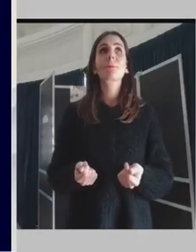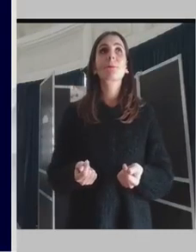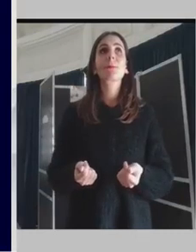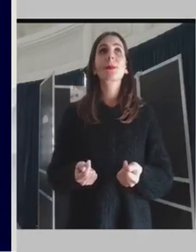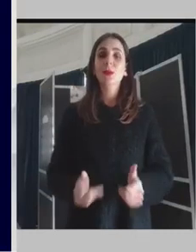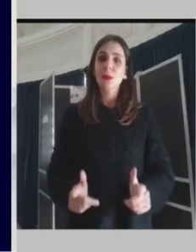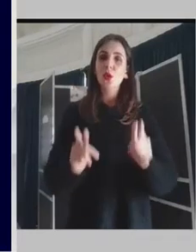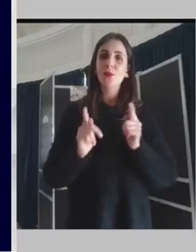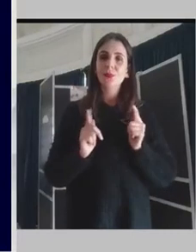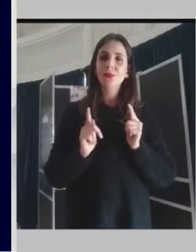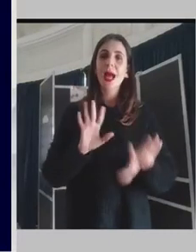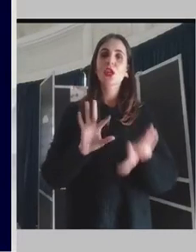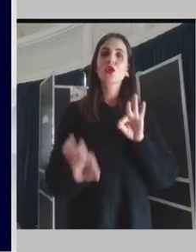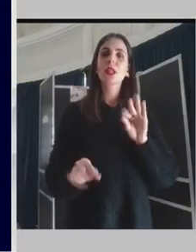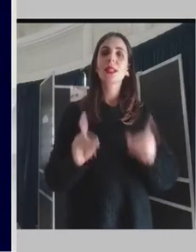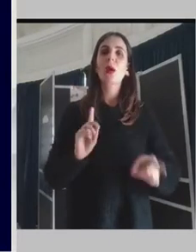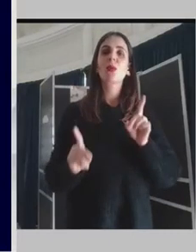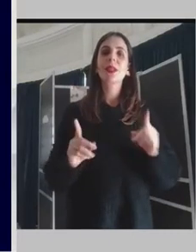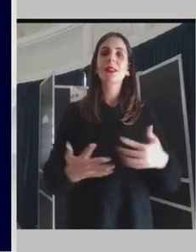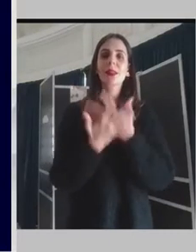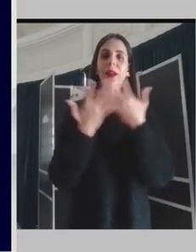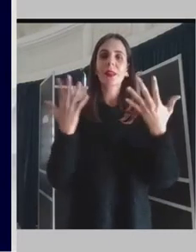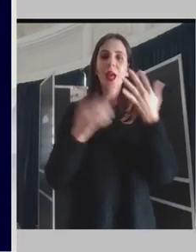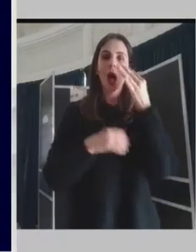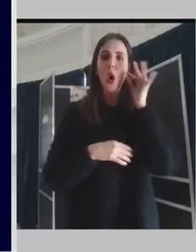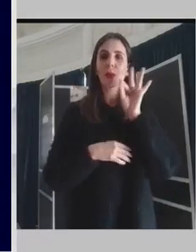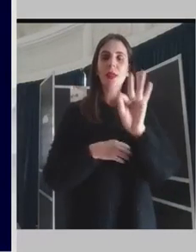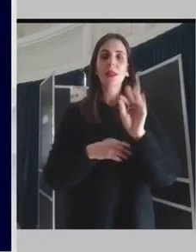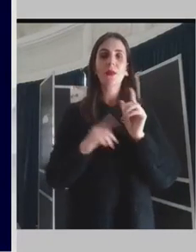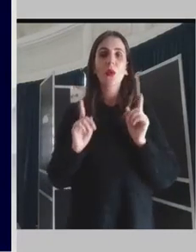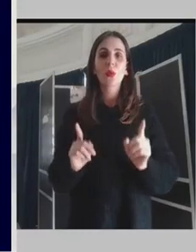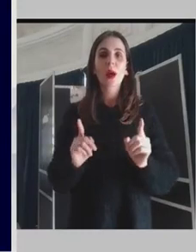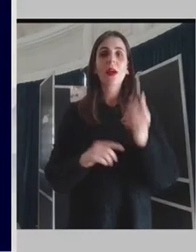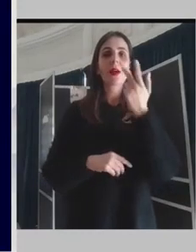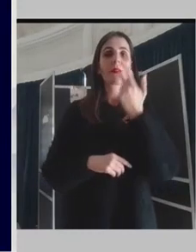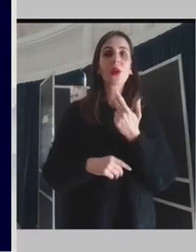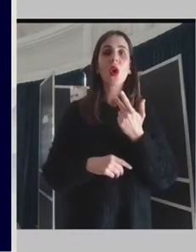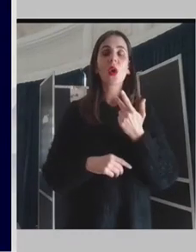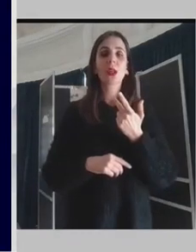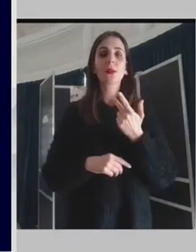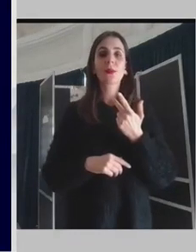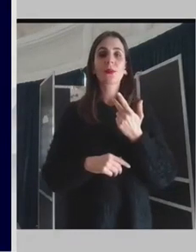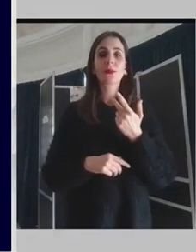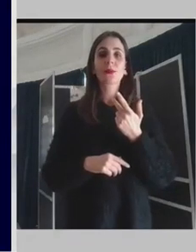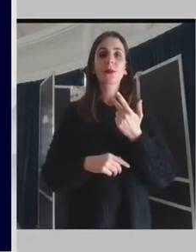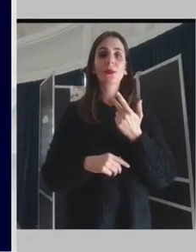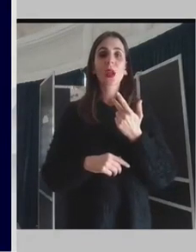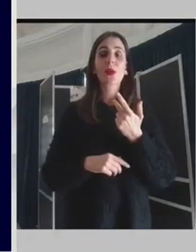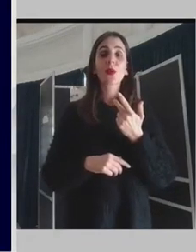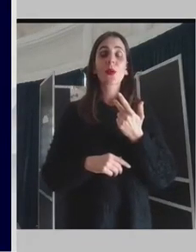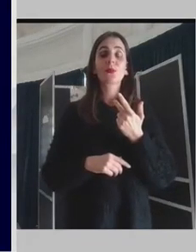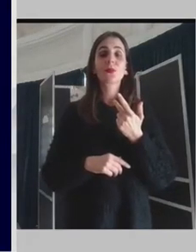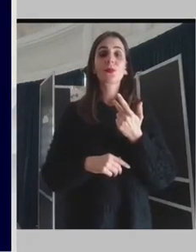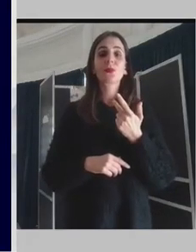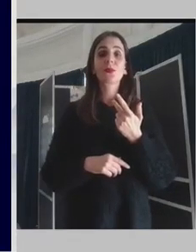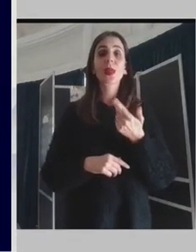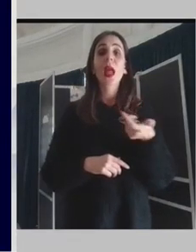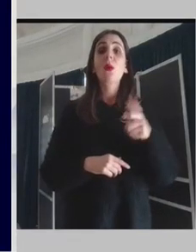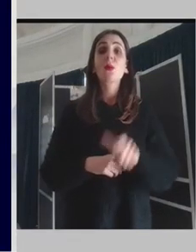di indirizzo politico volto alla riduzione della causa principale di mortalità.